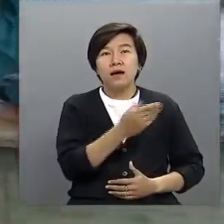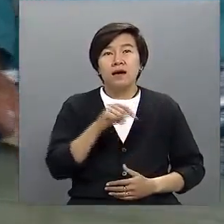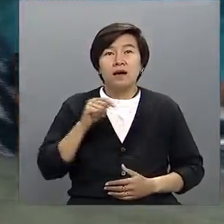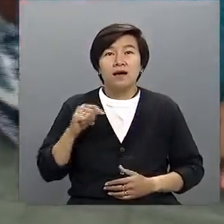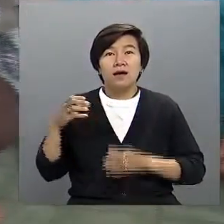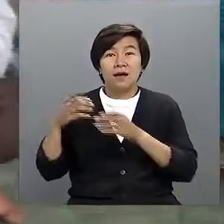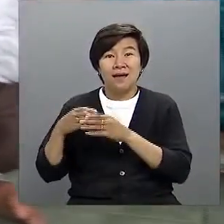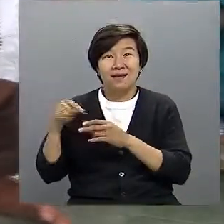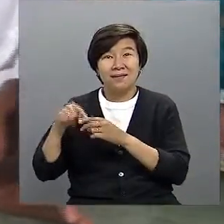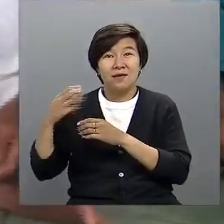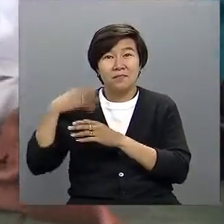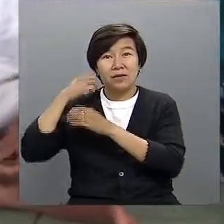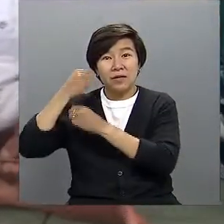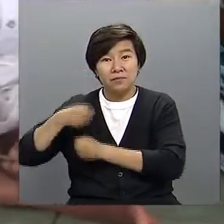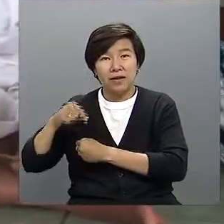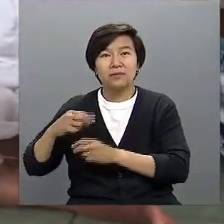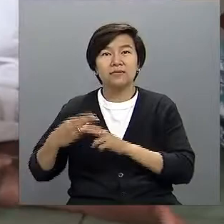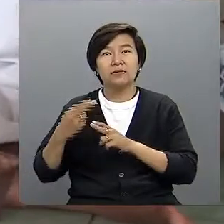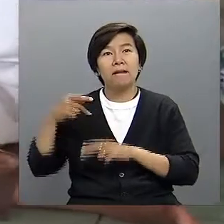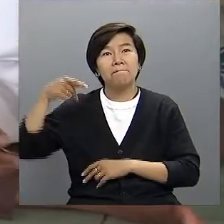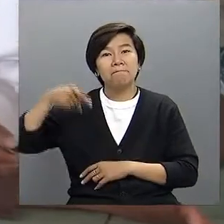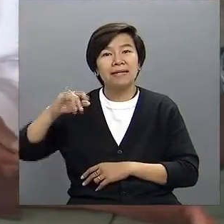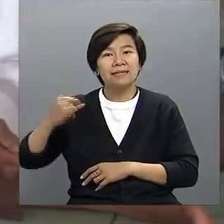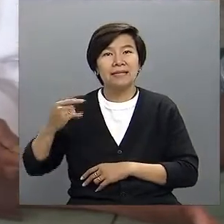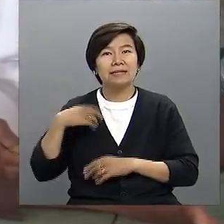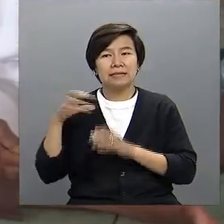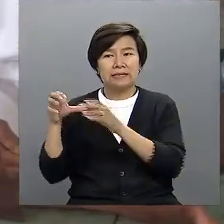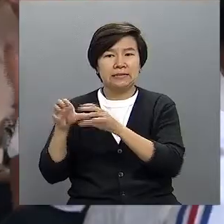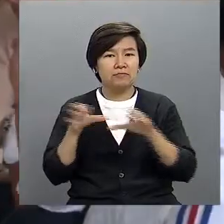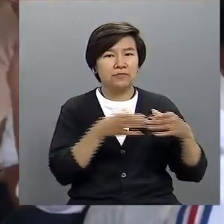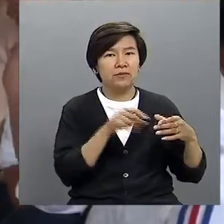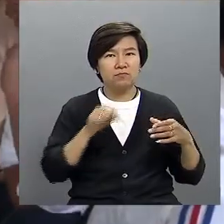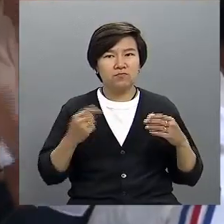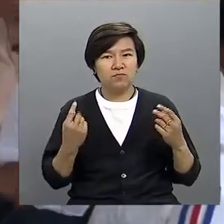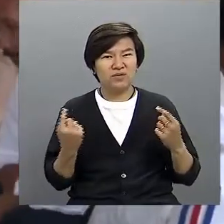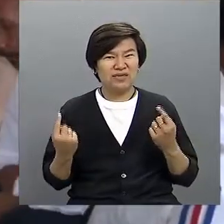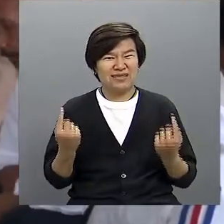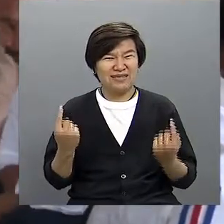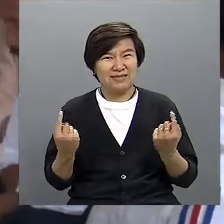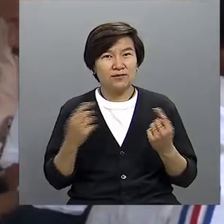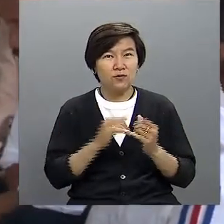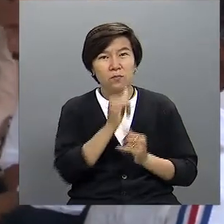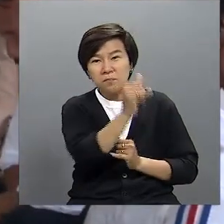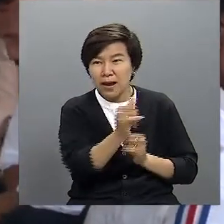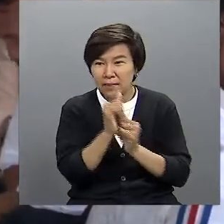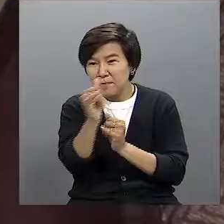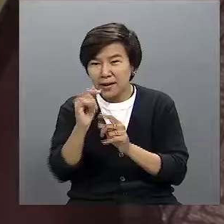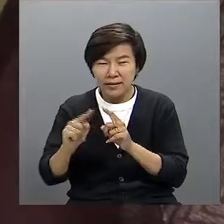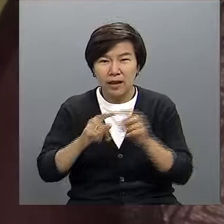างนายไพเจนมากสุวรรณทั้ง2ทีมต่างเร่งพบปะประชาชนแล้วก็แจกเอกสารแนะนำตัว